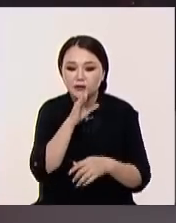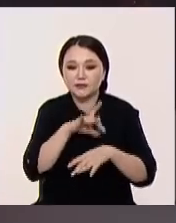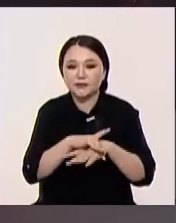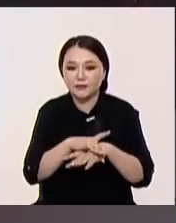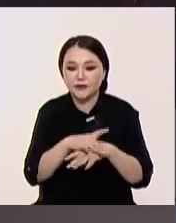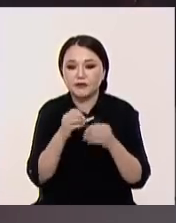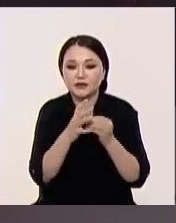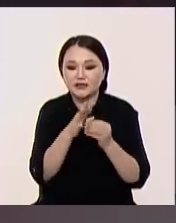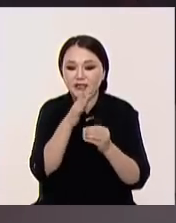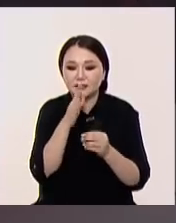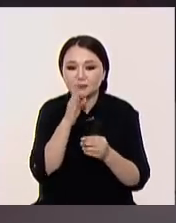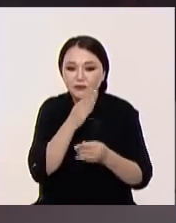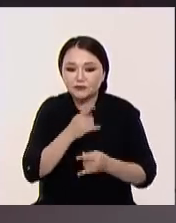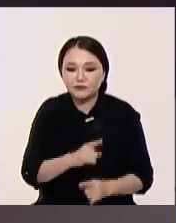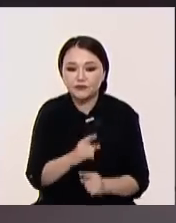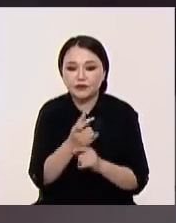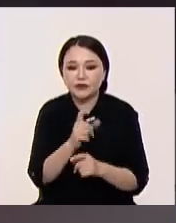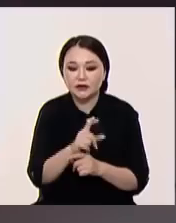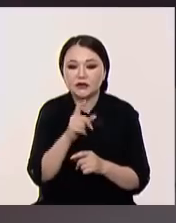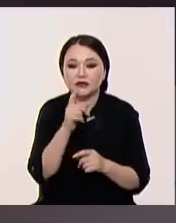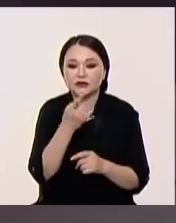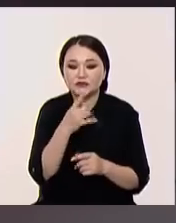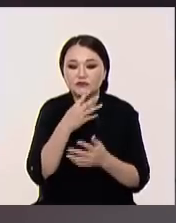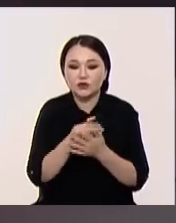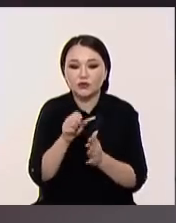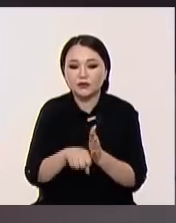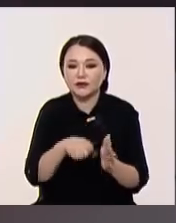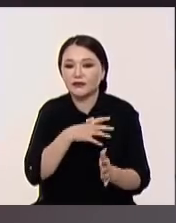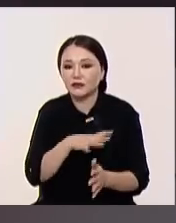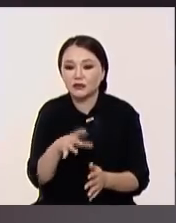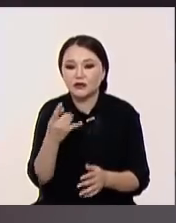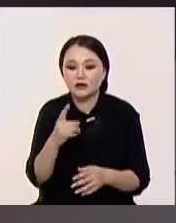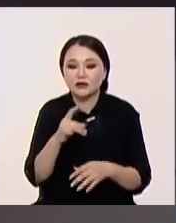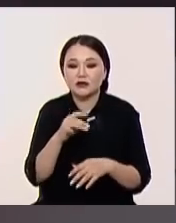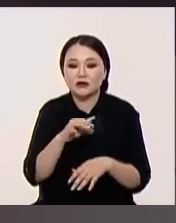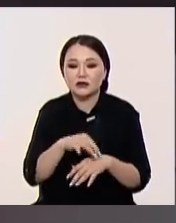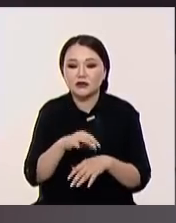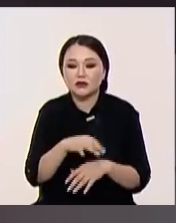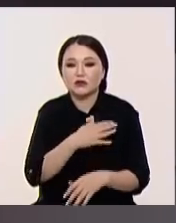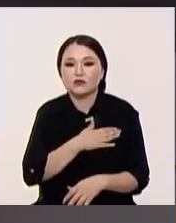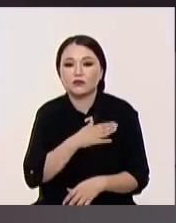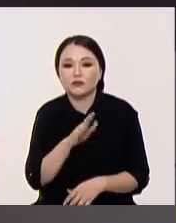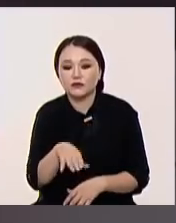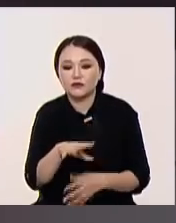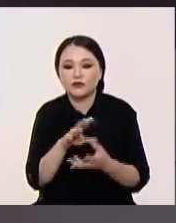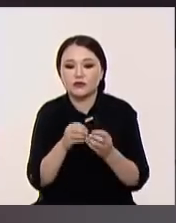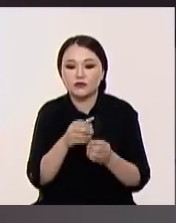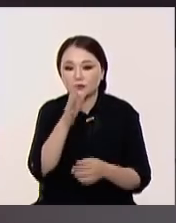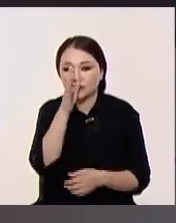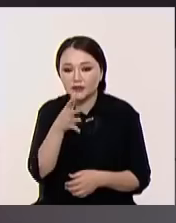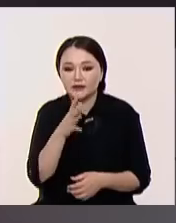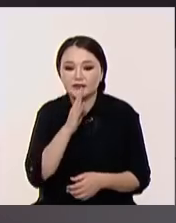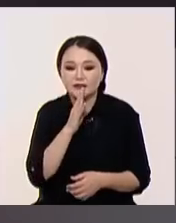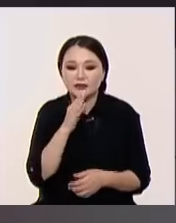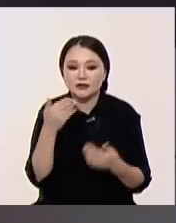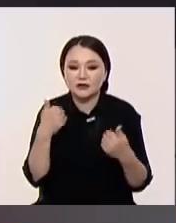аныкталыпты. 15 жашында ана атанган саркандык тургунунун сөзүнчө ол баласын өлтүрмөгөн, бала ауырып каза болгон. Небер 5 жаштагы кыз